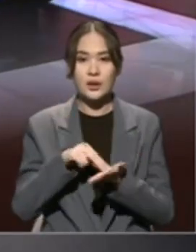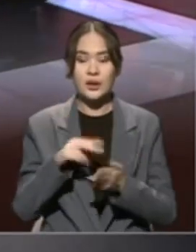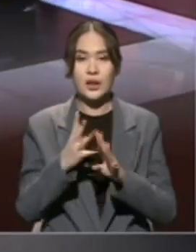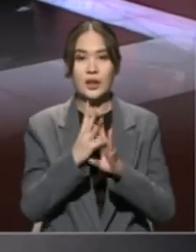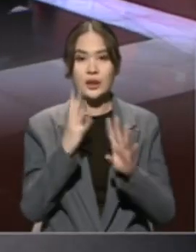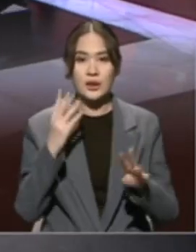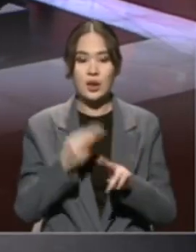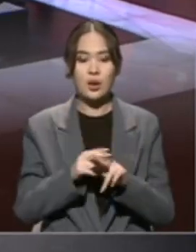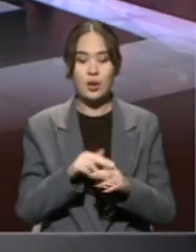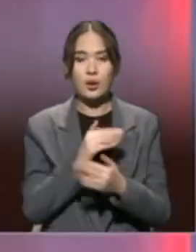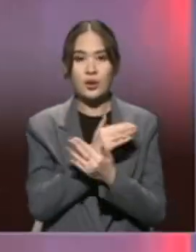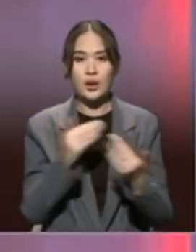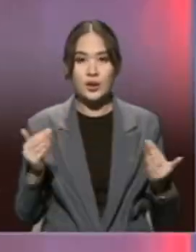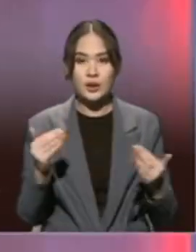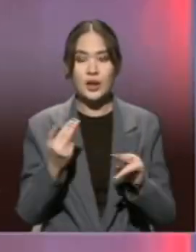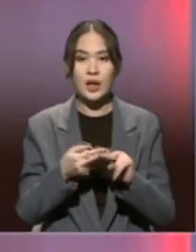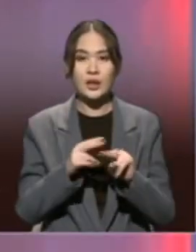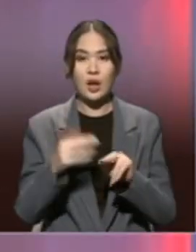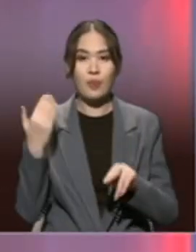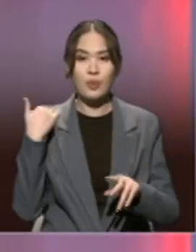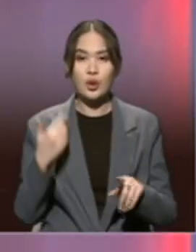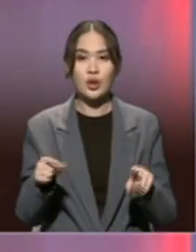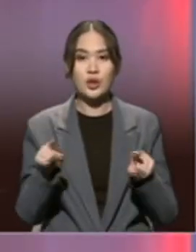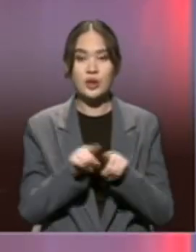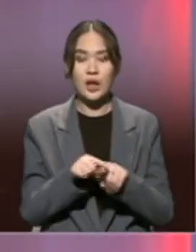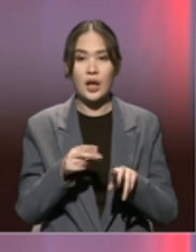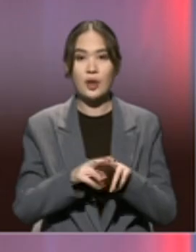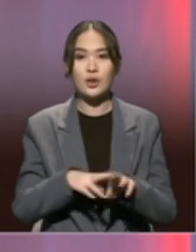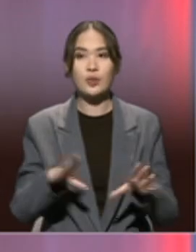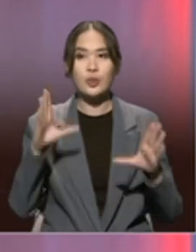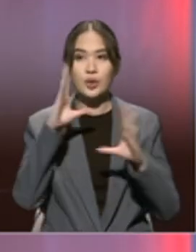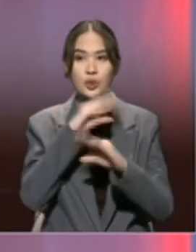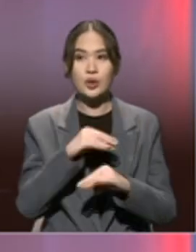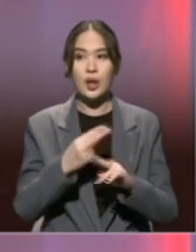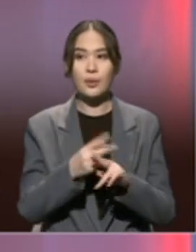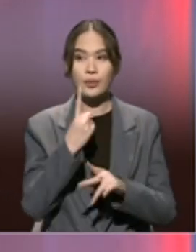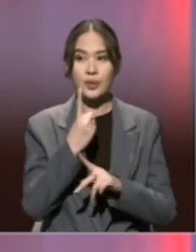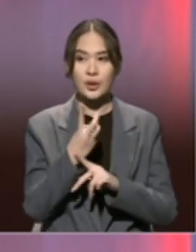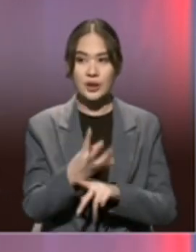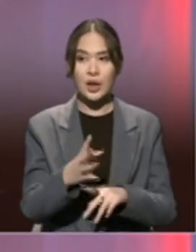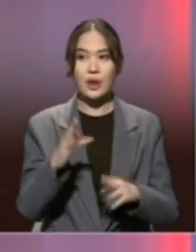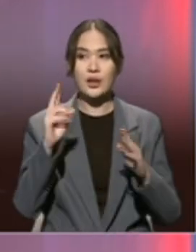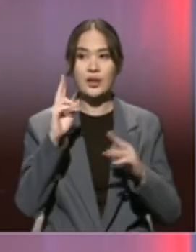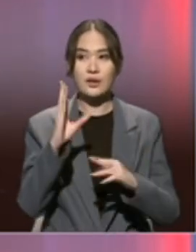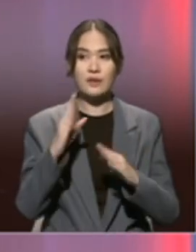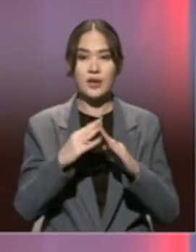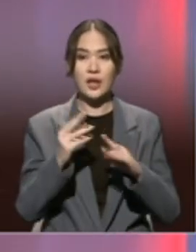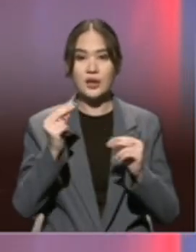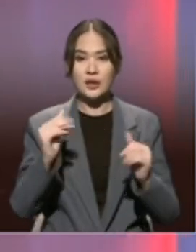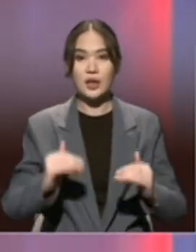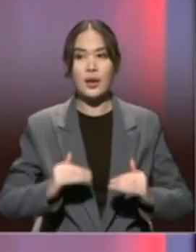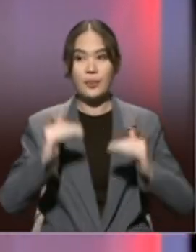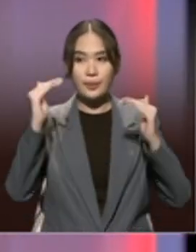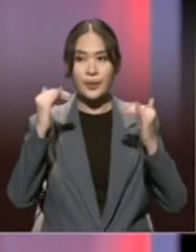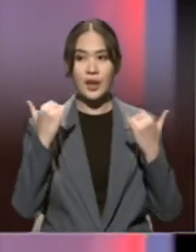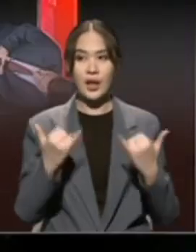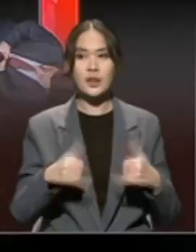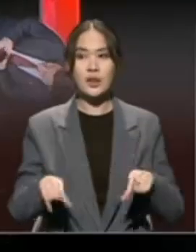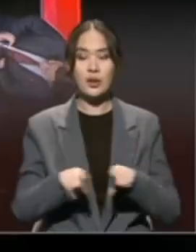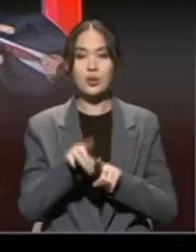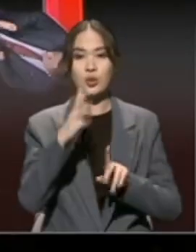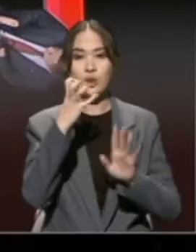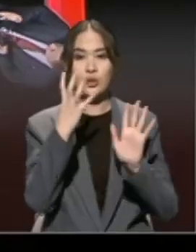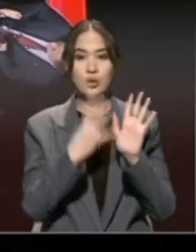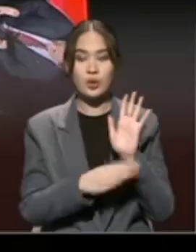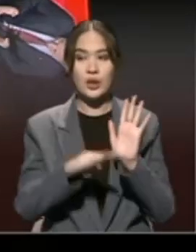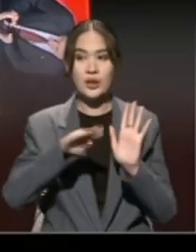сияқты олардың сол бұрынғыдай алдындағыдай мүмкіндіктері жоқ. Бір кездері жалпы үйдің бағасының шарықтап кетуіне қазіргідей 490-ға дейін